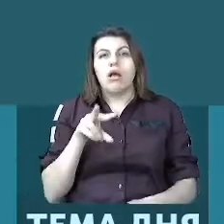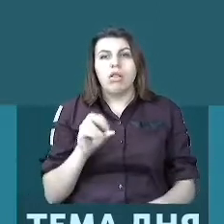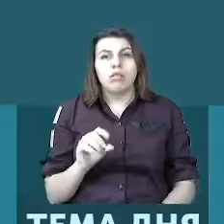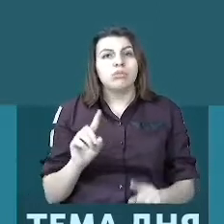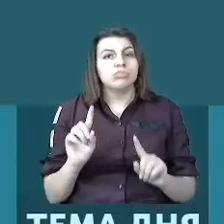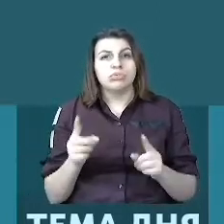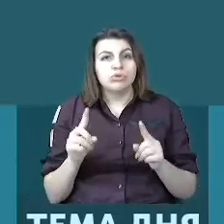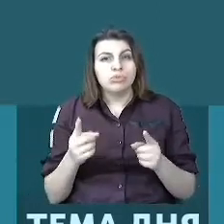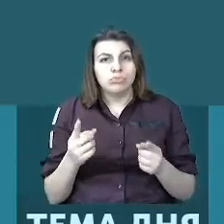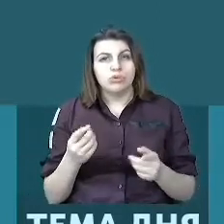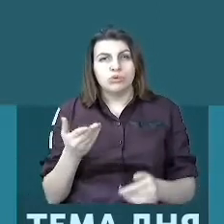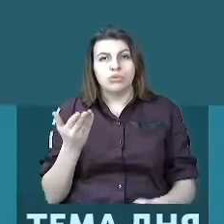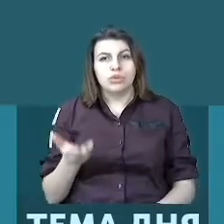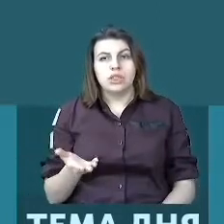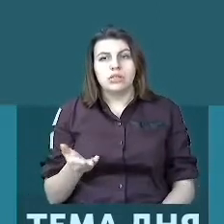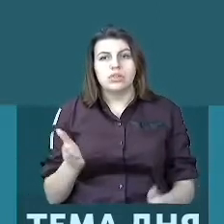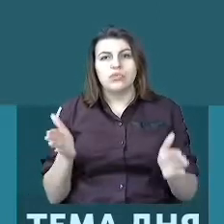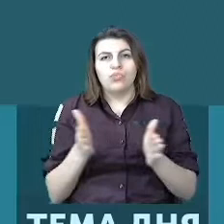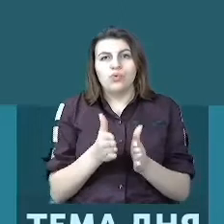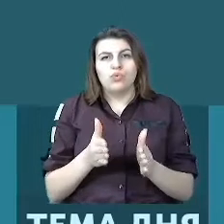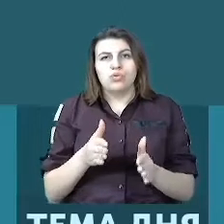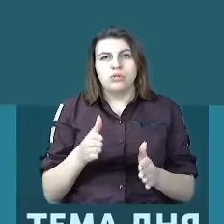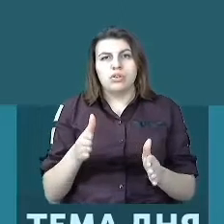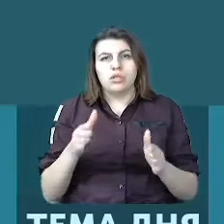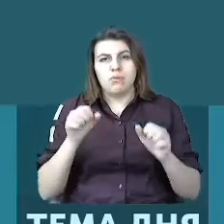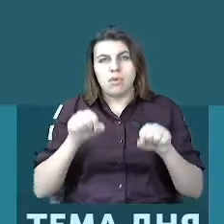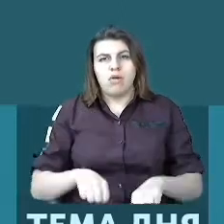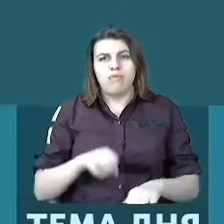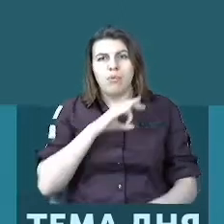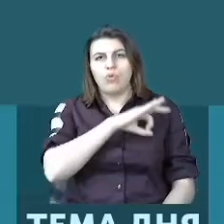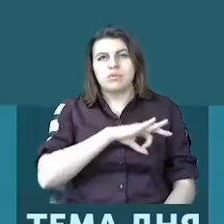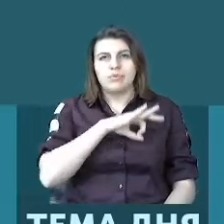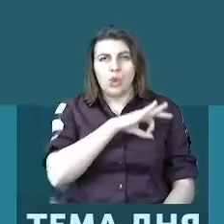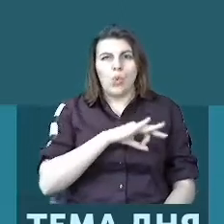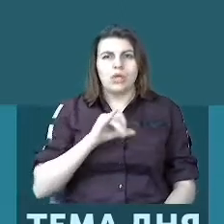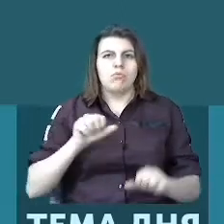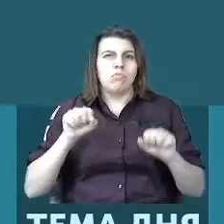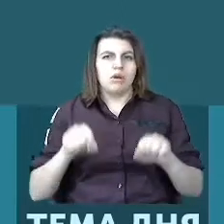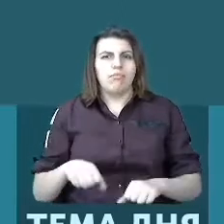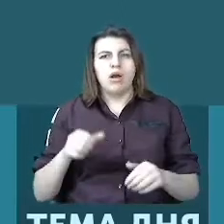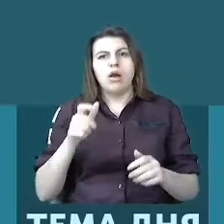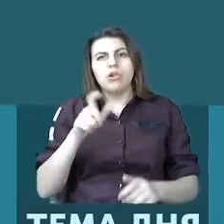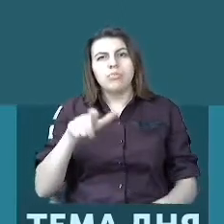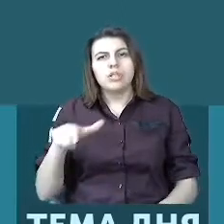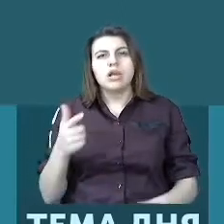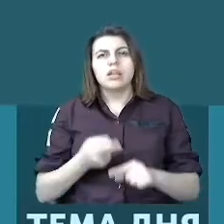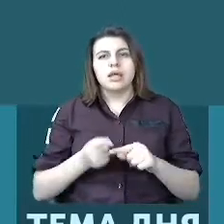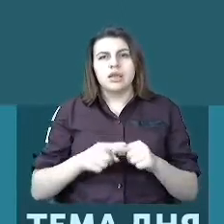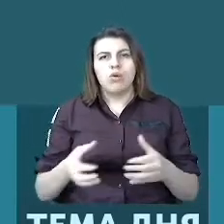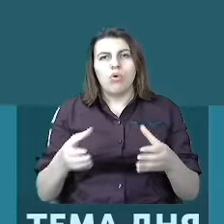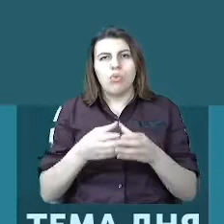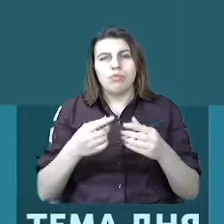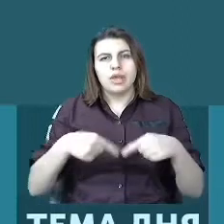тоді звужують права профспілок і права громадян, які об'єднуються в ці профспілки для